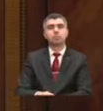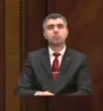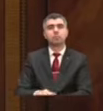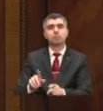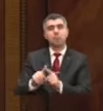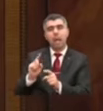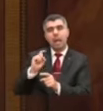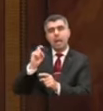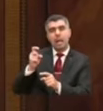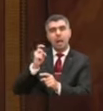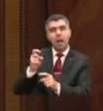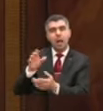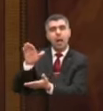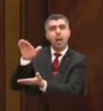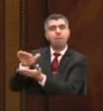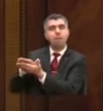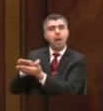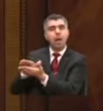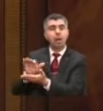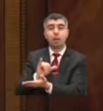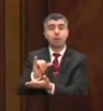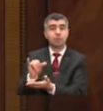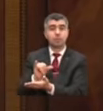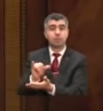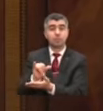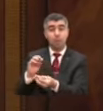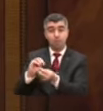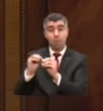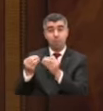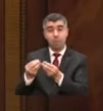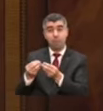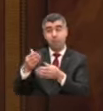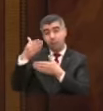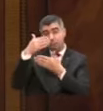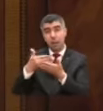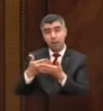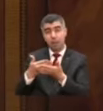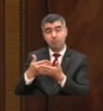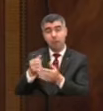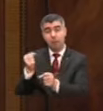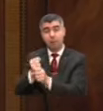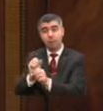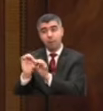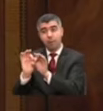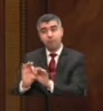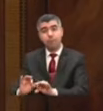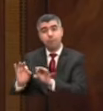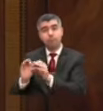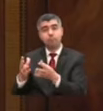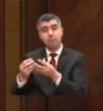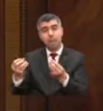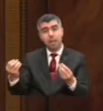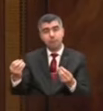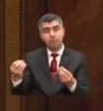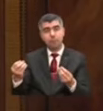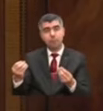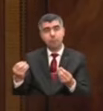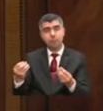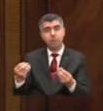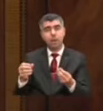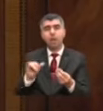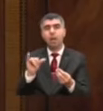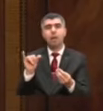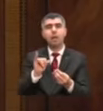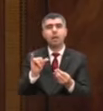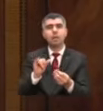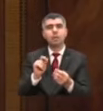كراء الخزانات شنو غيدير؟ واش غادي يفك الاشكاليات ديال المغاربه الان المتشردين العمال؟ لا اعتقد. فانا ما فهمتش علاش هذه النقاشات